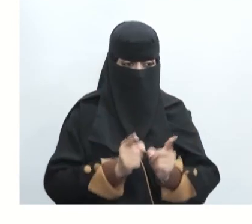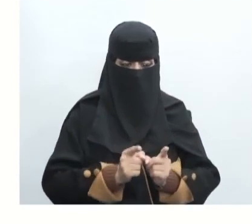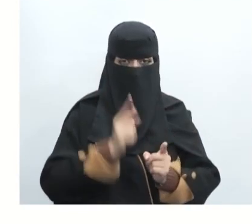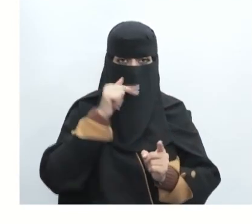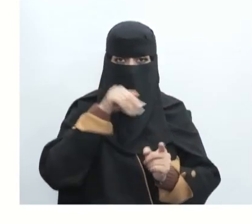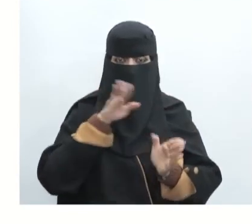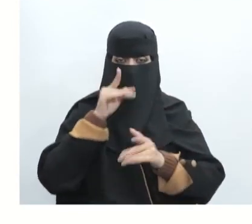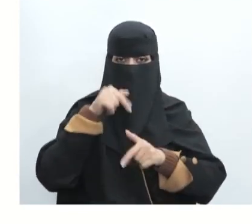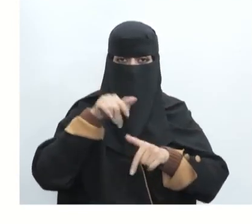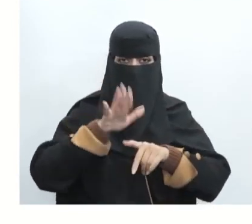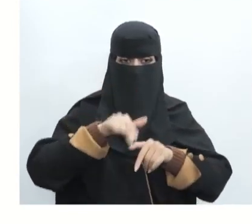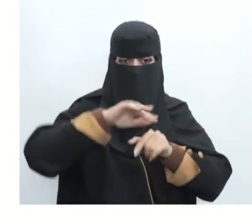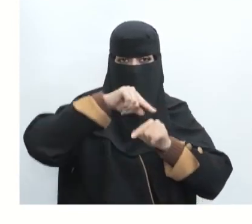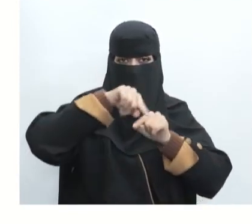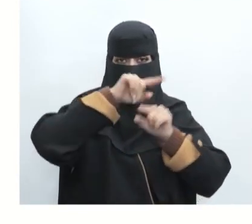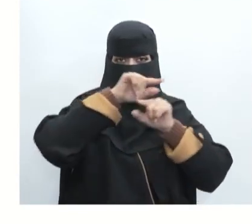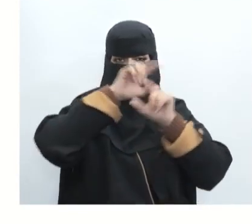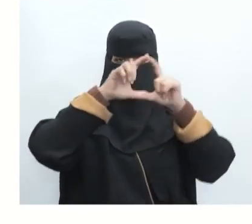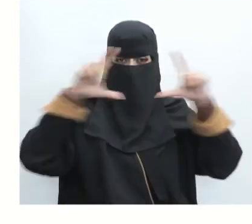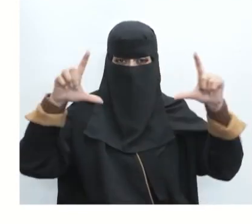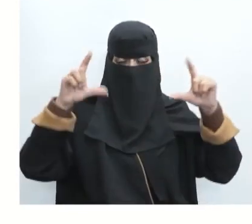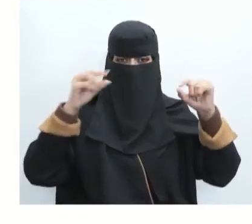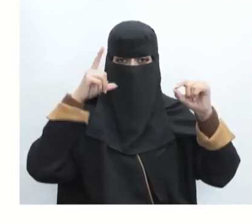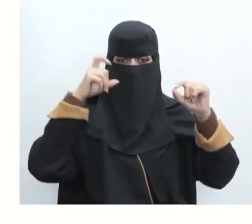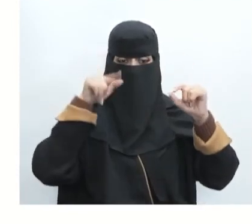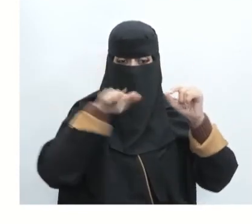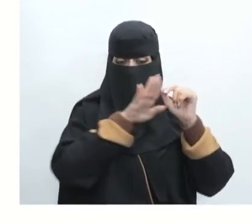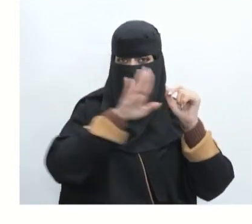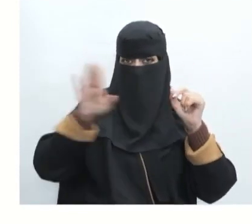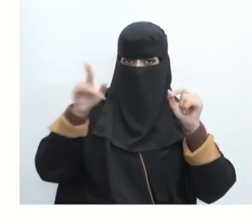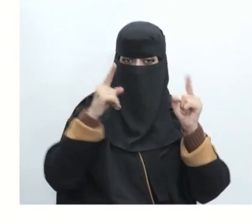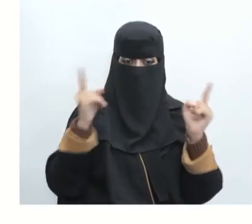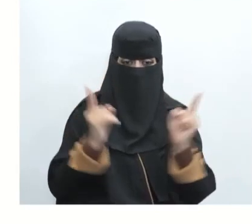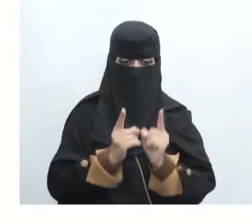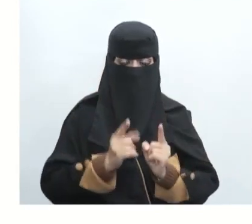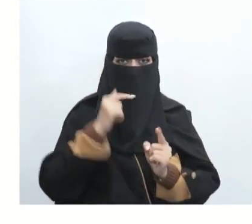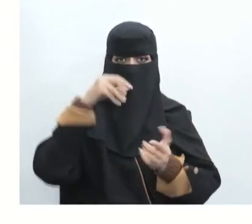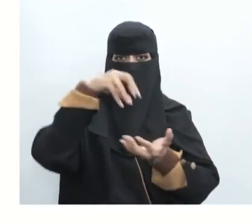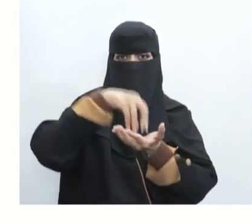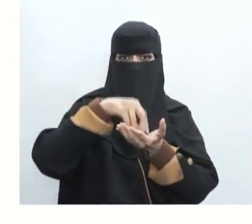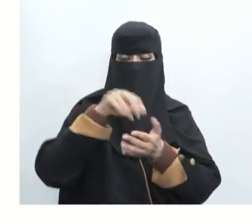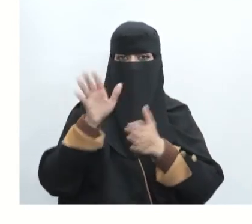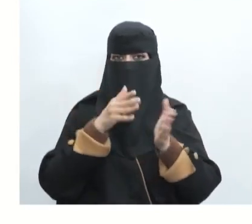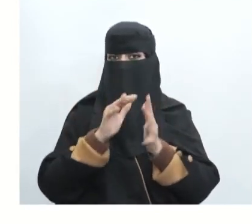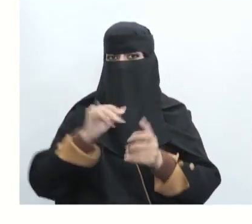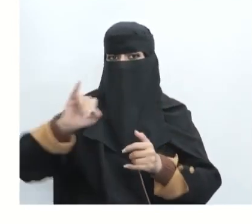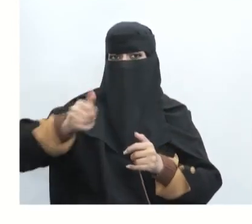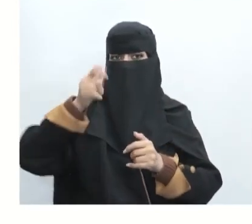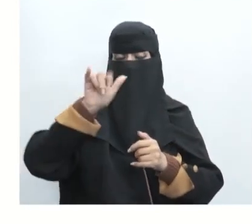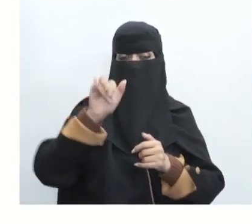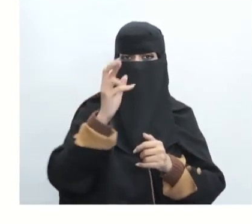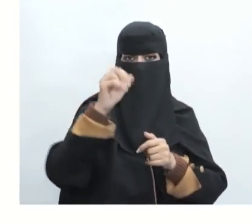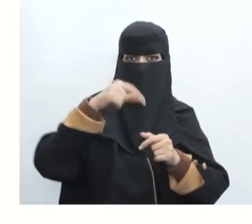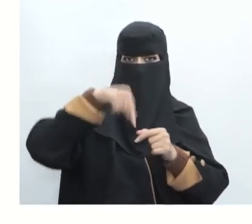ابنائي وبنايه الطلاب على الخريطه التي امامنا خريطه صماء كما تشاهدون موقع ماليزيا واندونيسيا